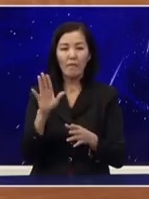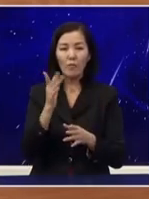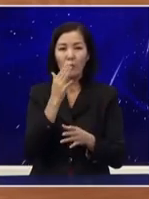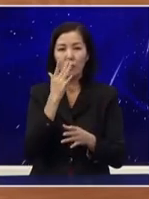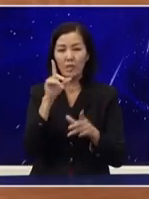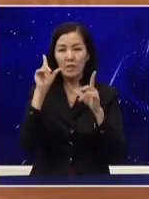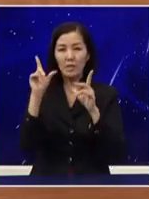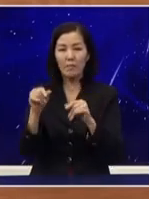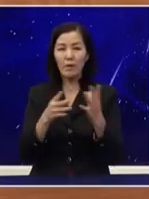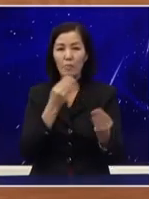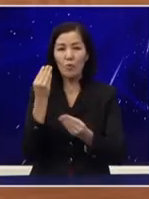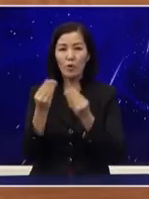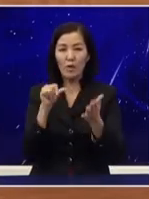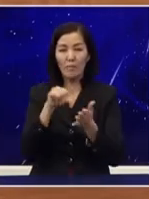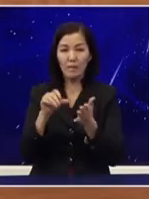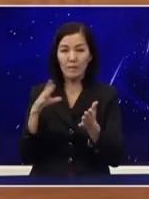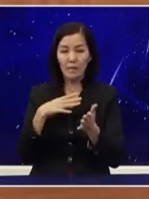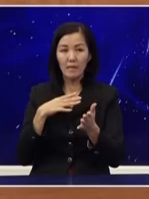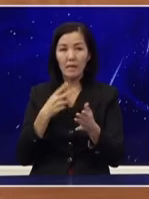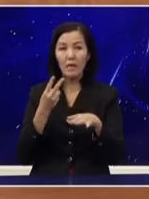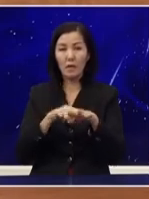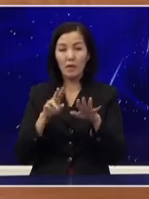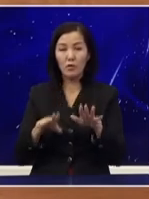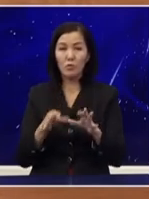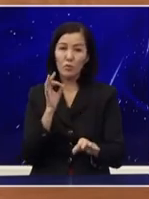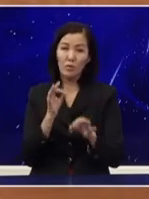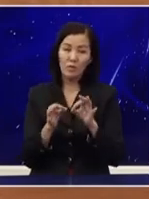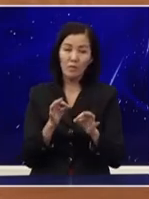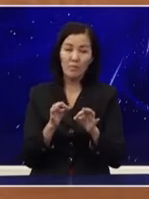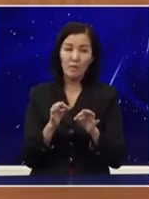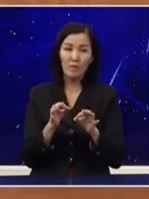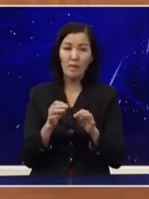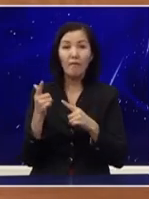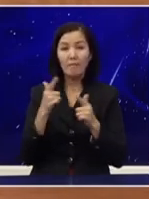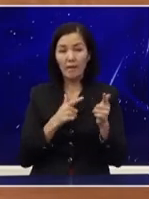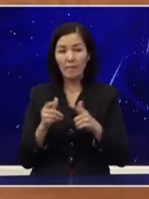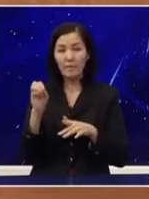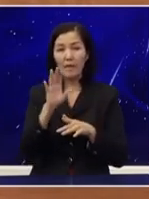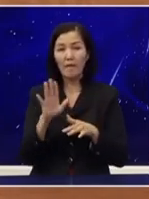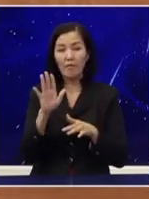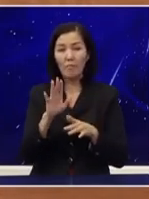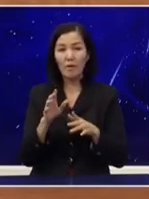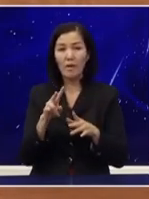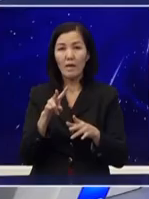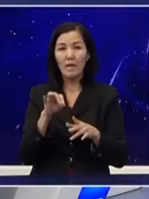команда. Бірақ енді екінші орын алсақ та енді біз енді дайынбыз жаңа Еуропа лигасына.